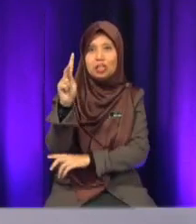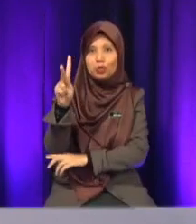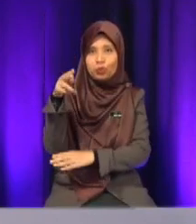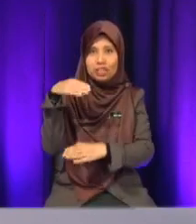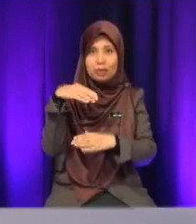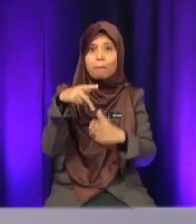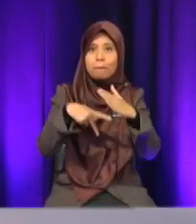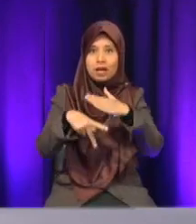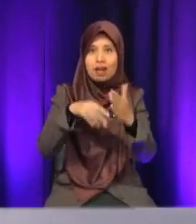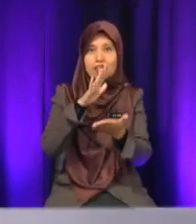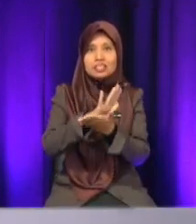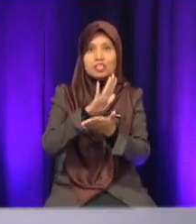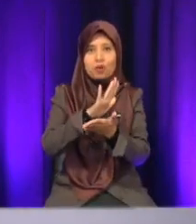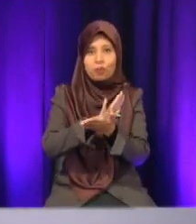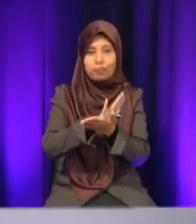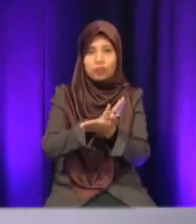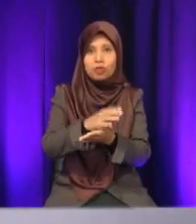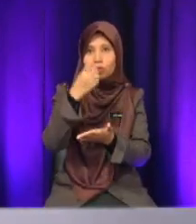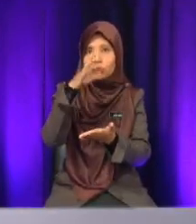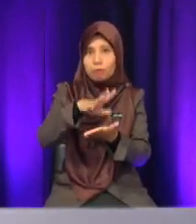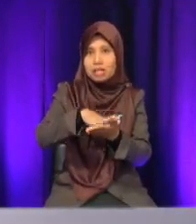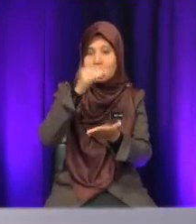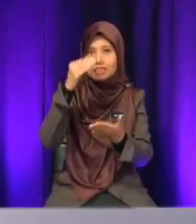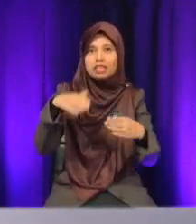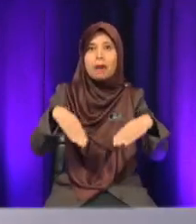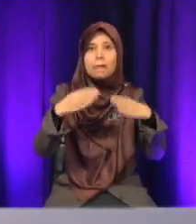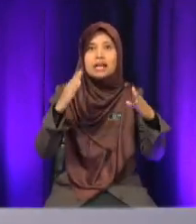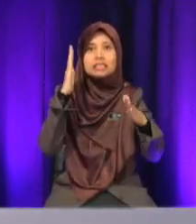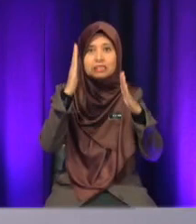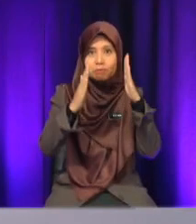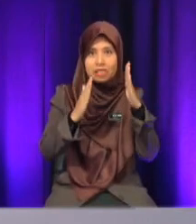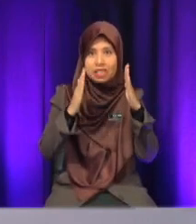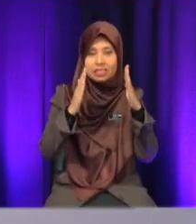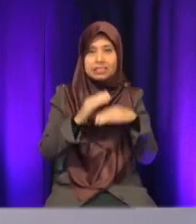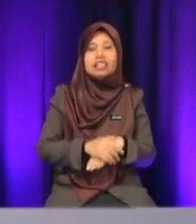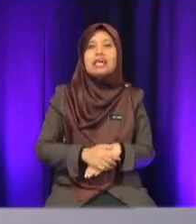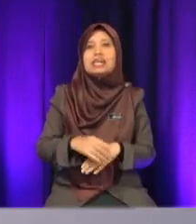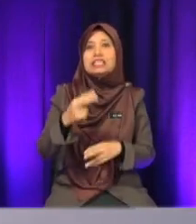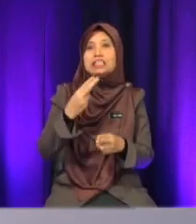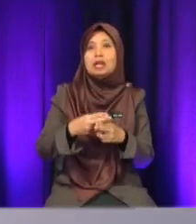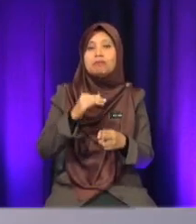prasekolah sama-sama kita belajar mata pelajaran bahasa Melayu Nama saya